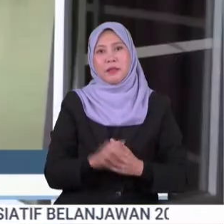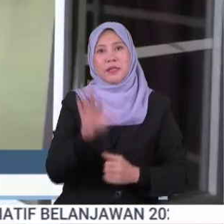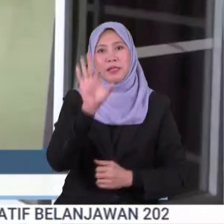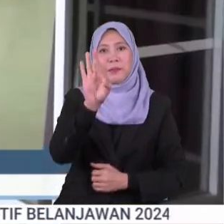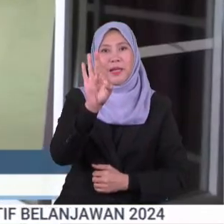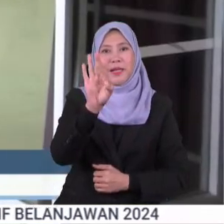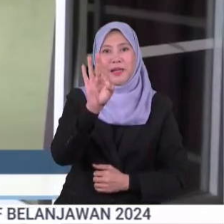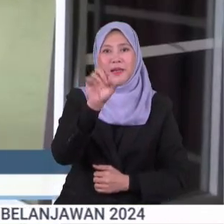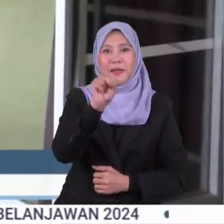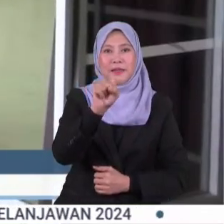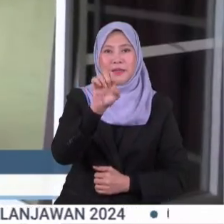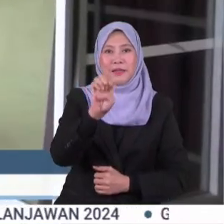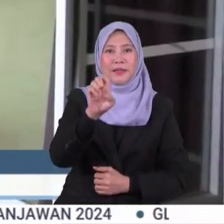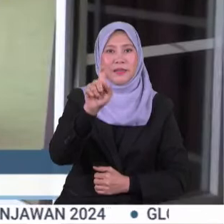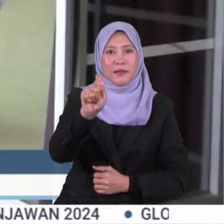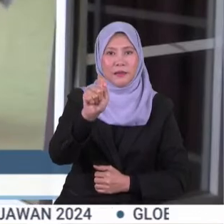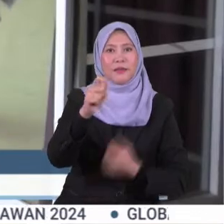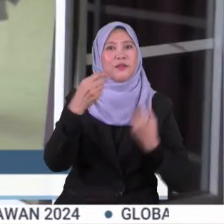set yang telah terjual.